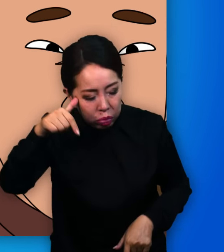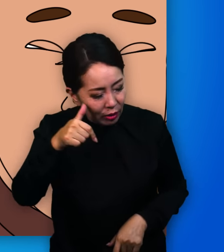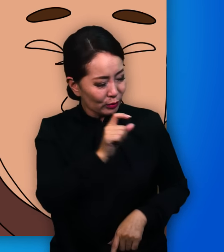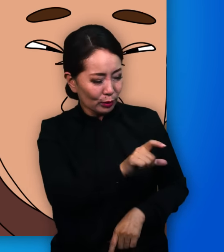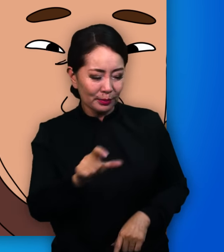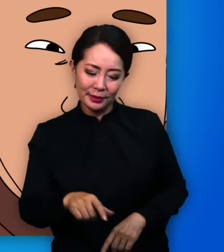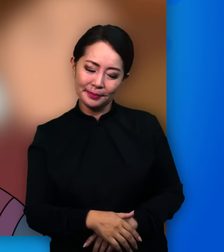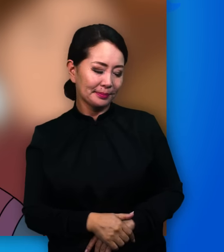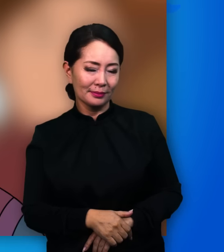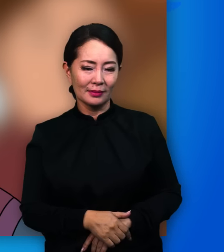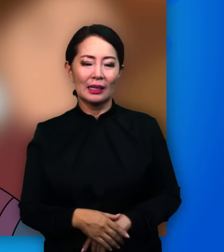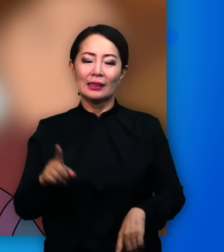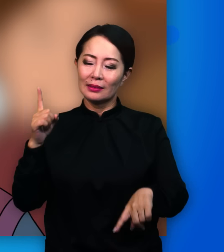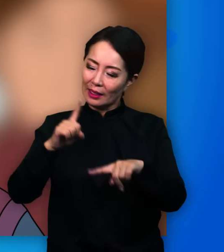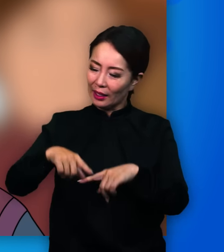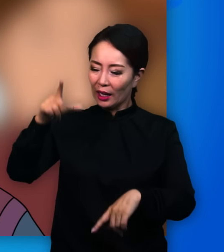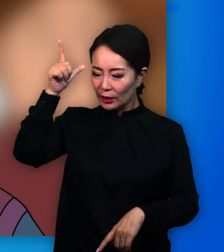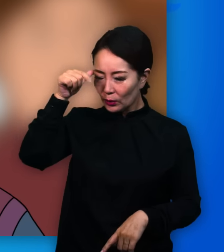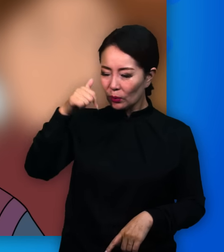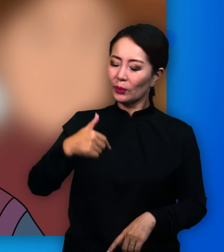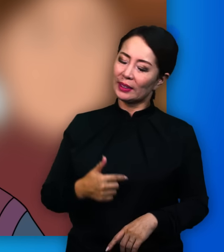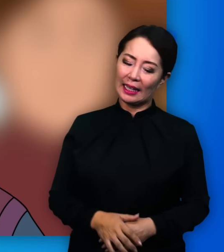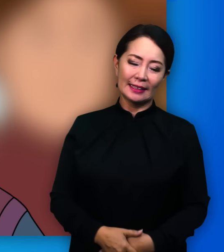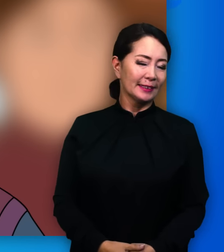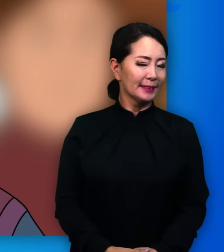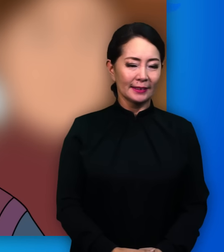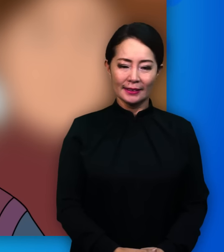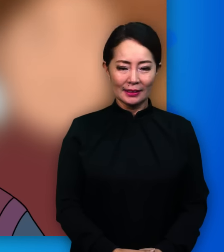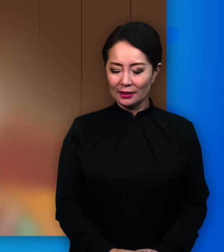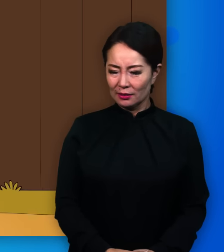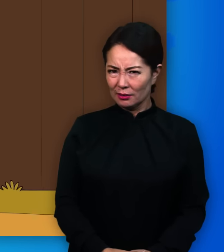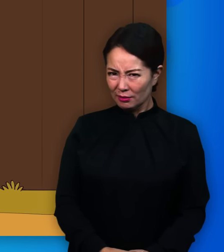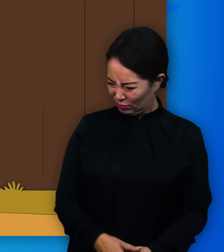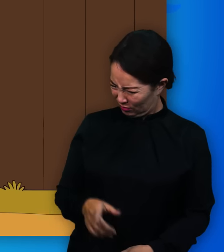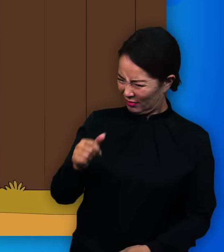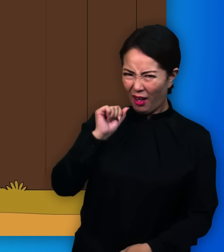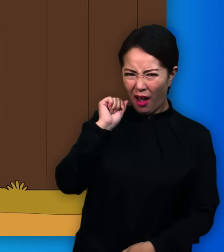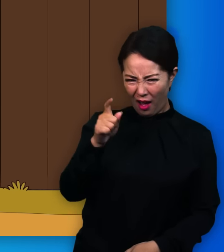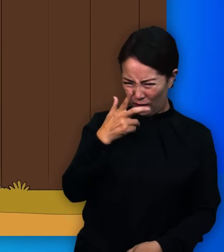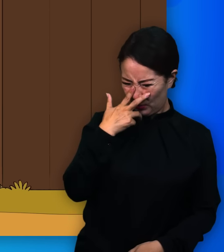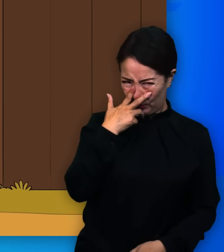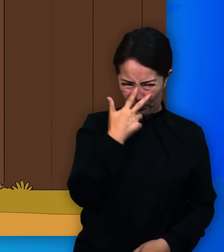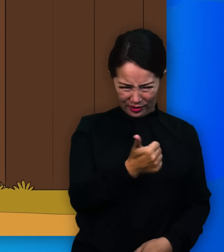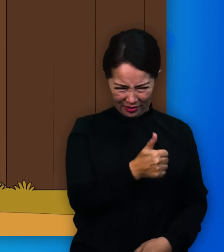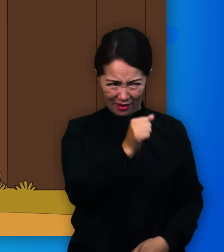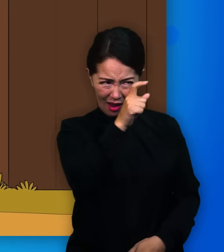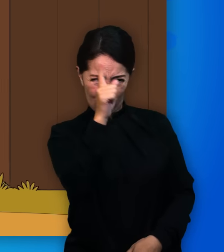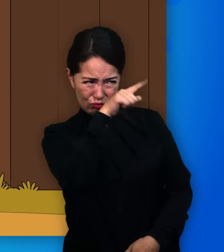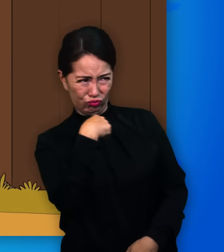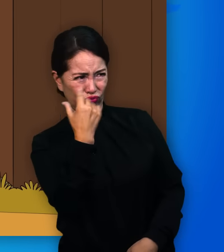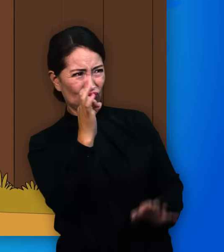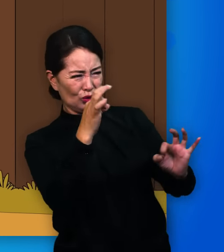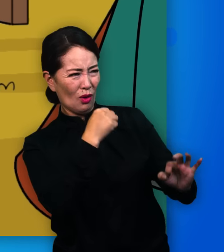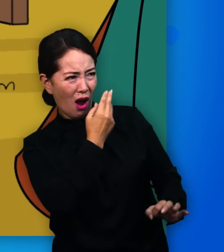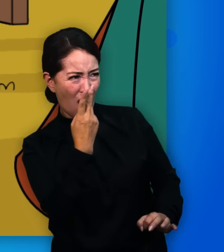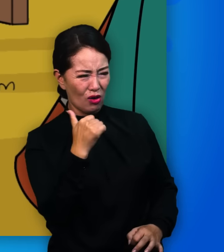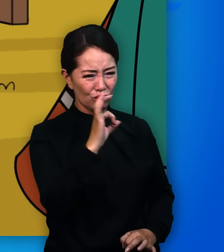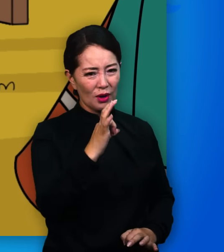Тунхаа чи чинь хизээж худлаа хэлж байгаагүй үсттэй. Тийм л дээ. Гэхдээ зөв зүйлийн